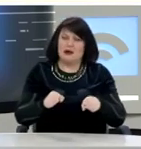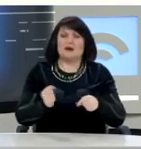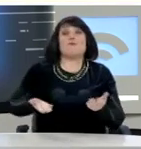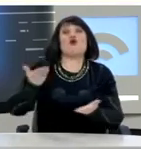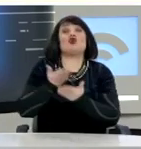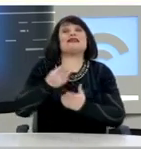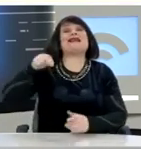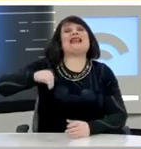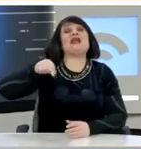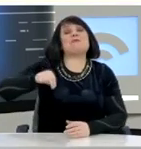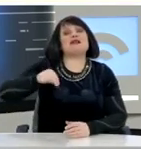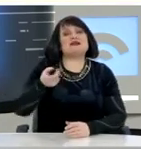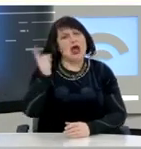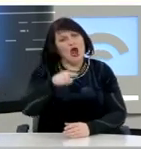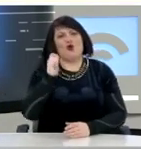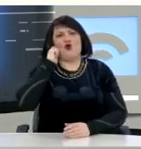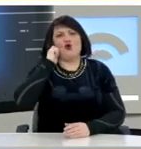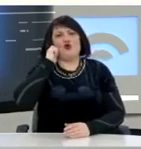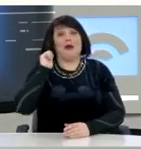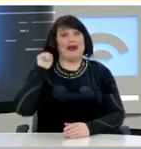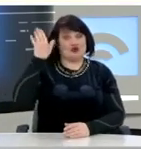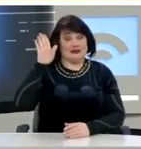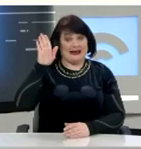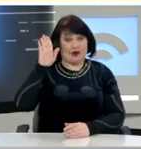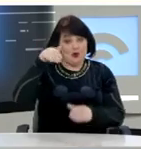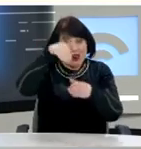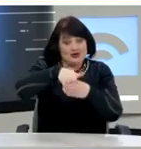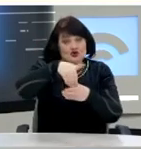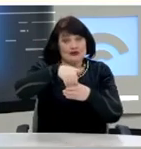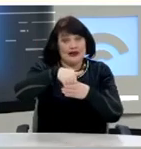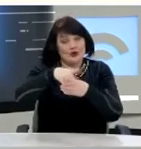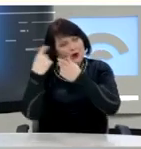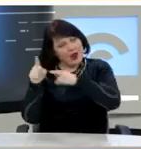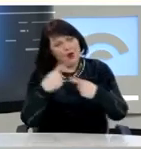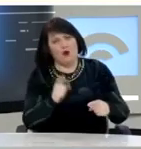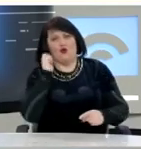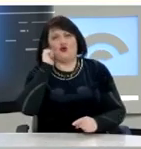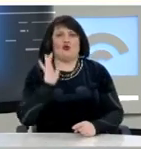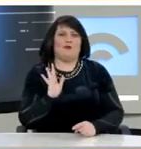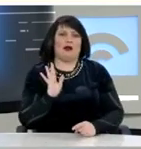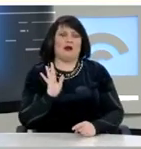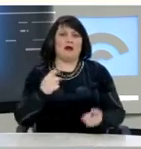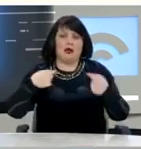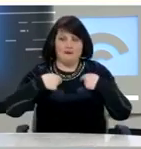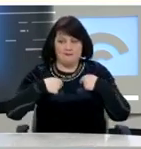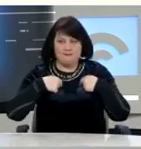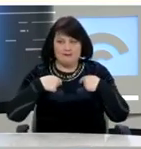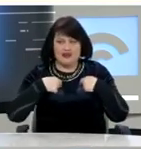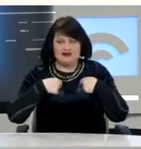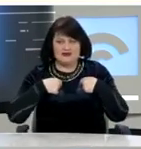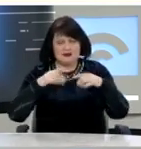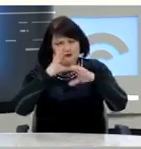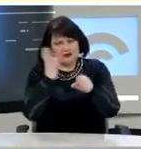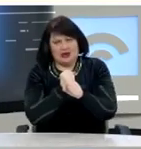κύριου Νίμετς για άλλη ονομασία στο εξωτερικό και για άλλη ονομασία στο εξωτερικό. Και αυτά όλα εμείς τα